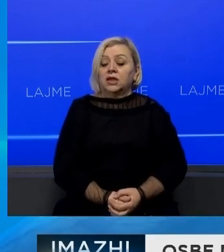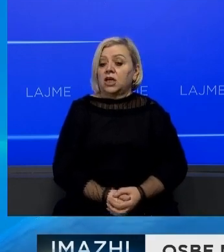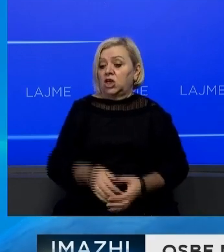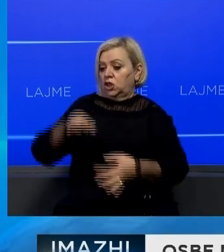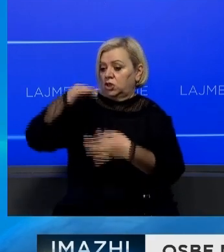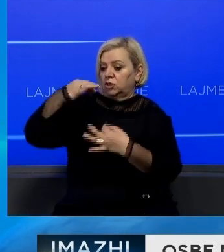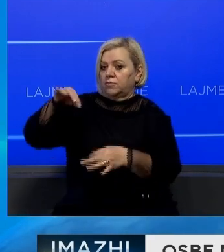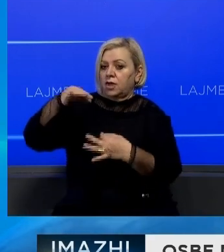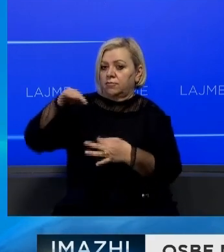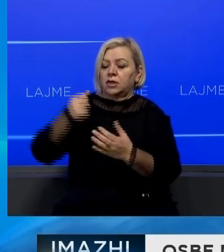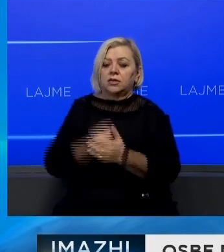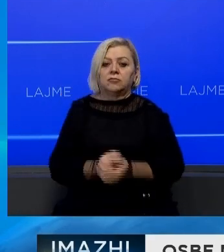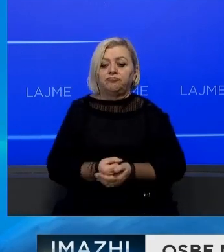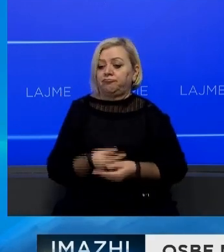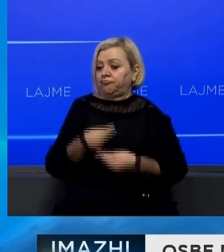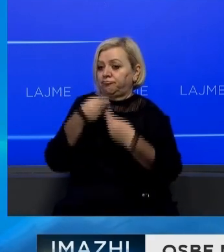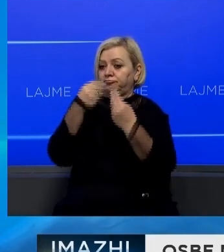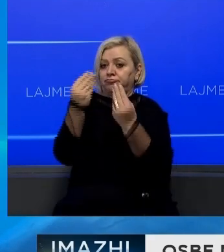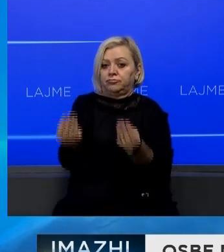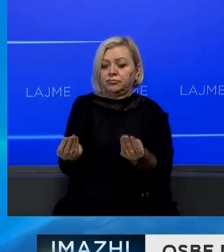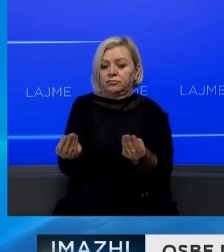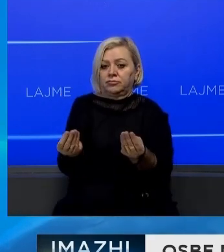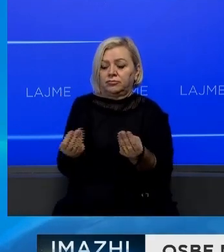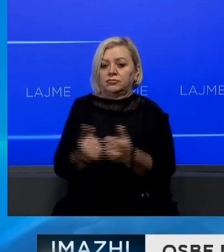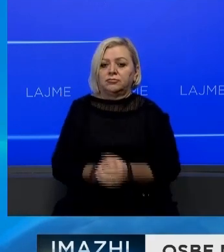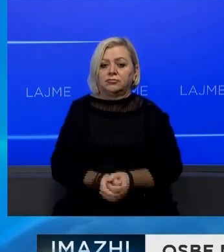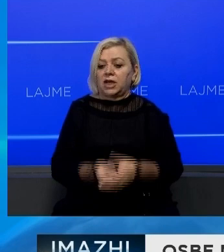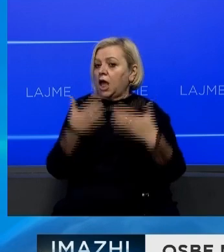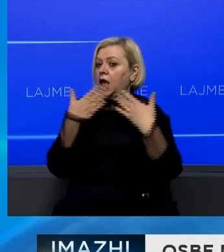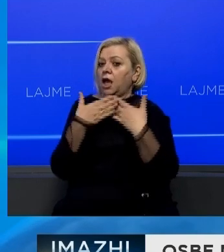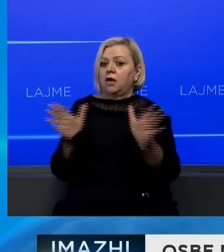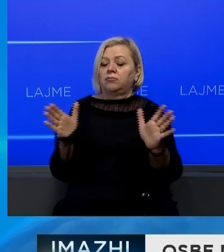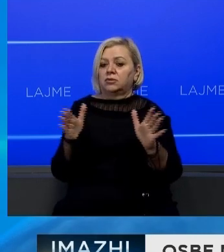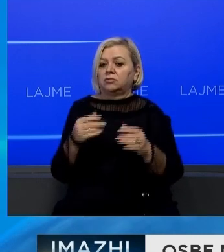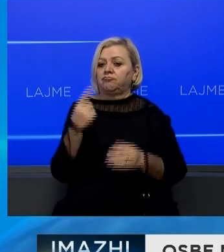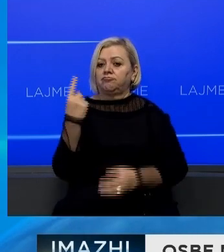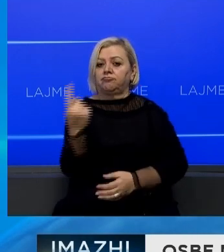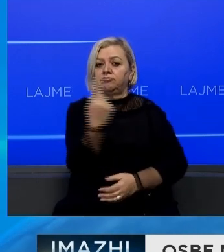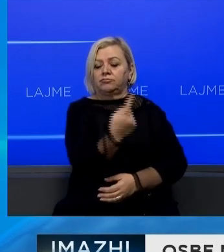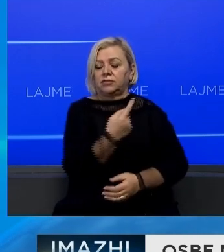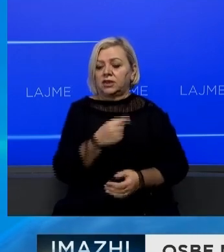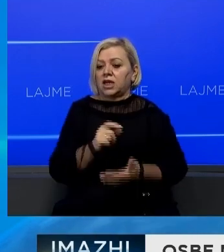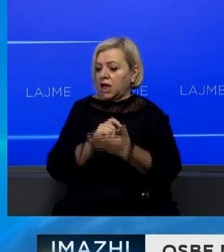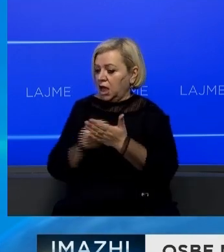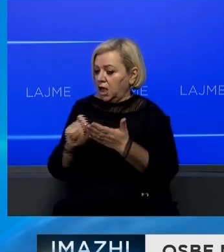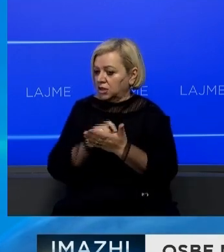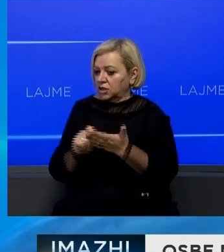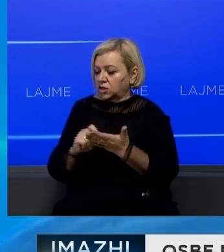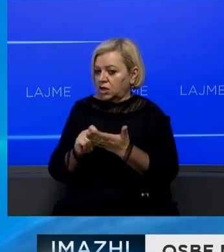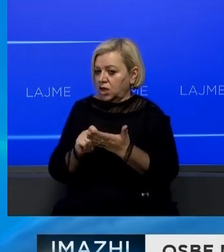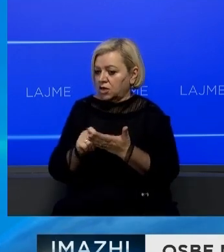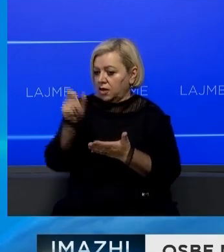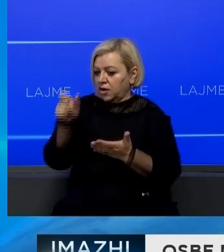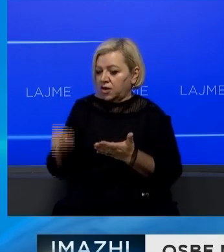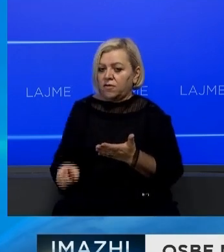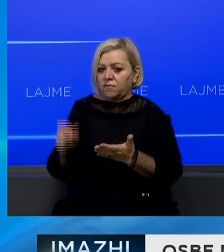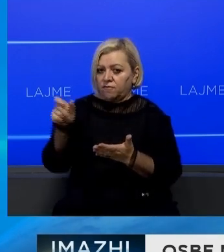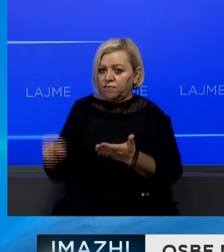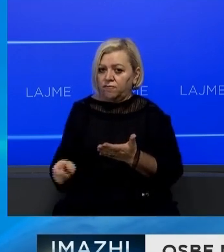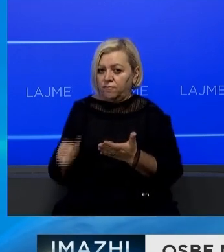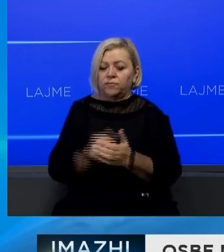çmimet e këtila, shpërblimet e këtila, të jenë të hapura për se cilin, për gazetar, pra, pa marë